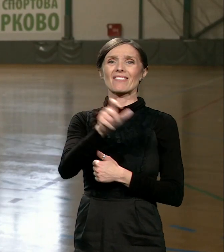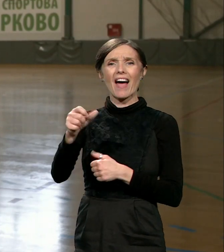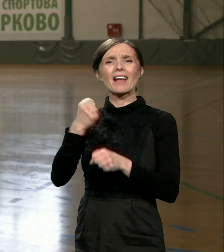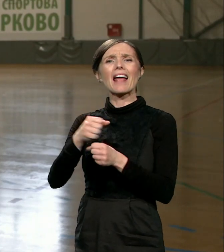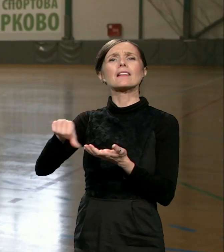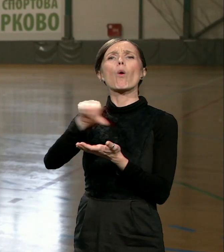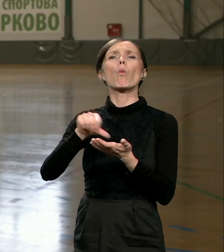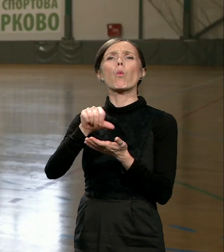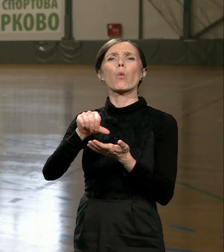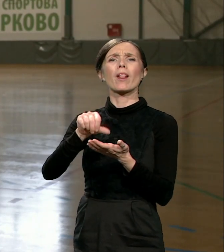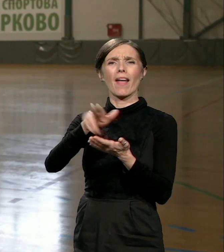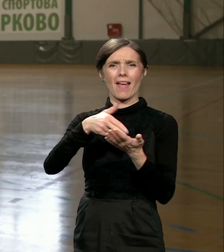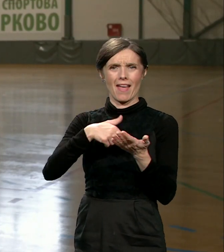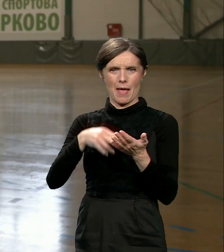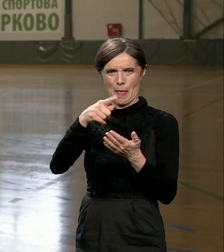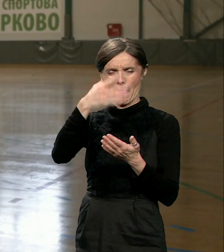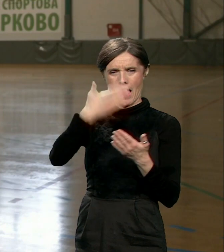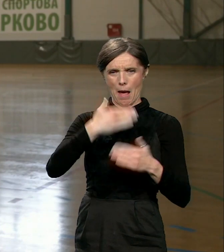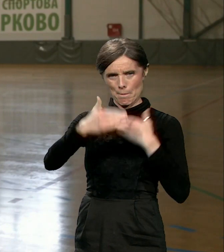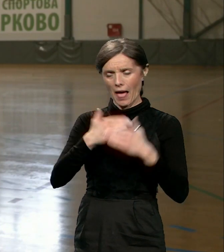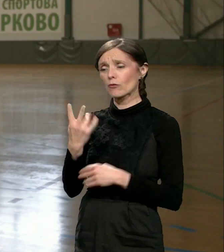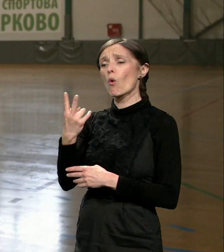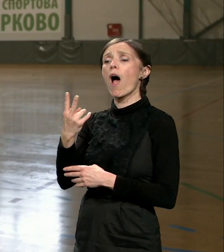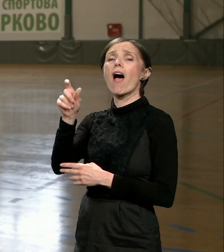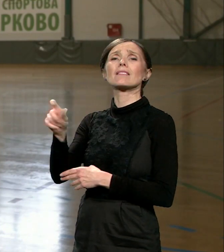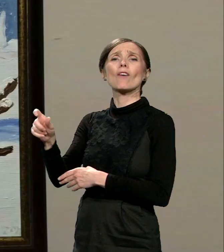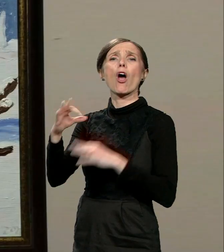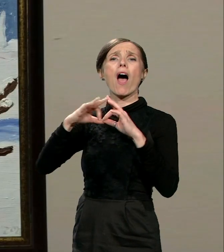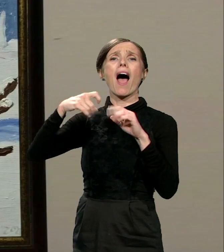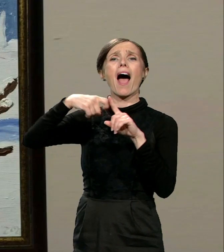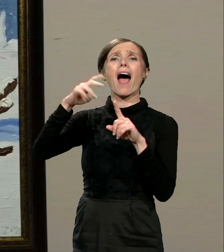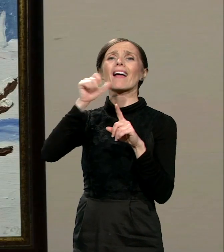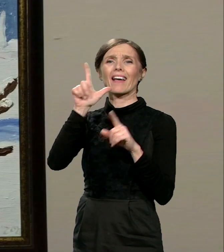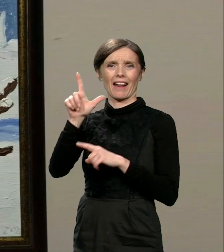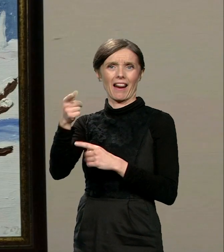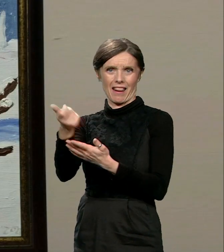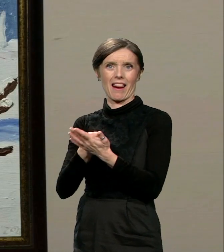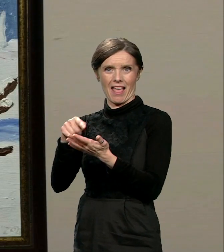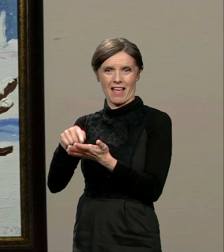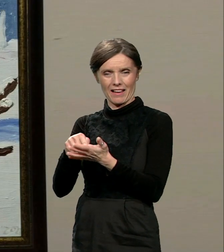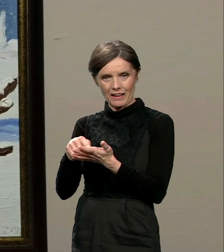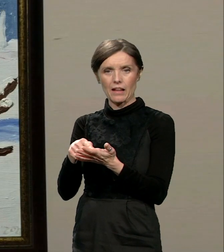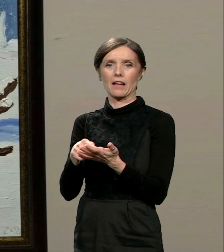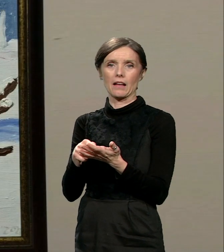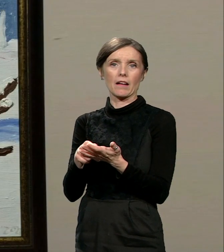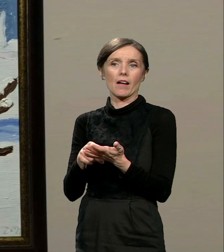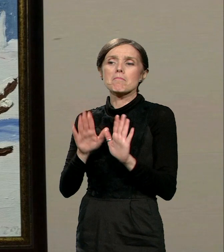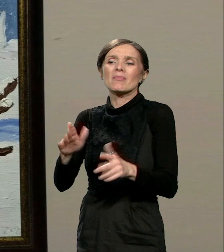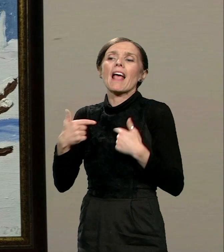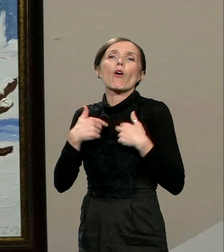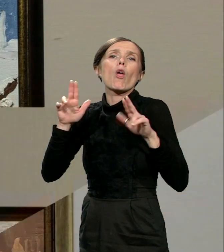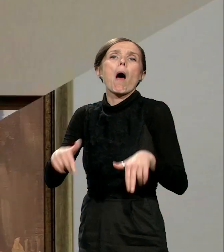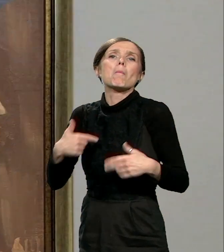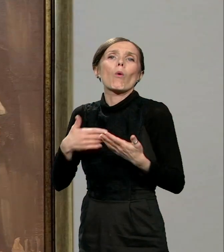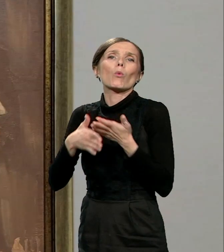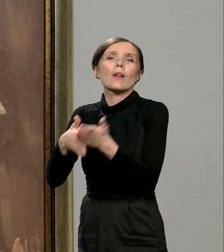na platnu, a dvoje akrilom. Tako da, eto, to je ono kako ja mogu da im pomognem da na